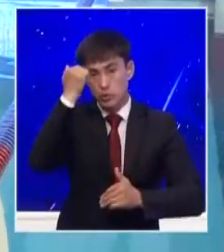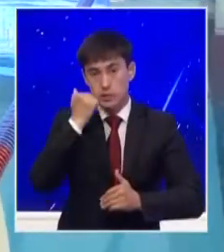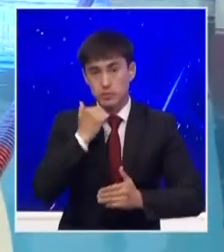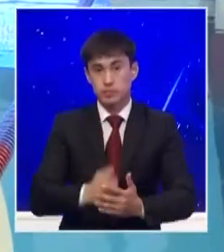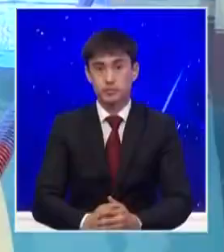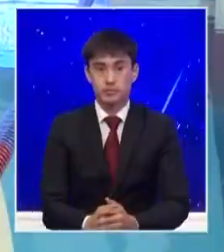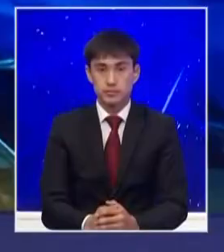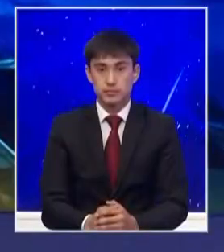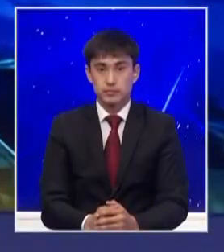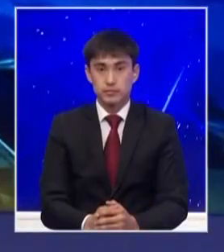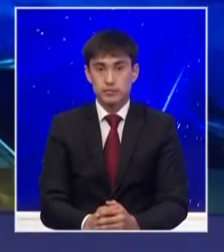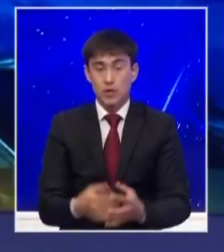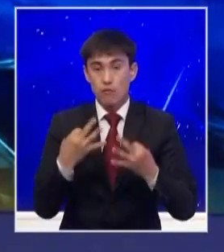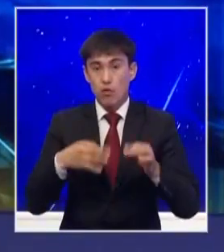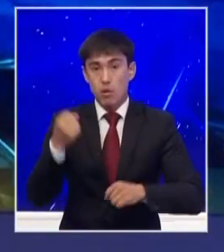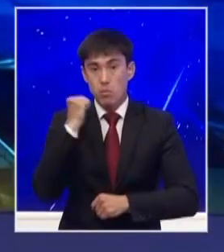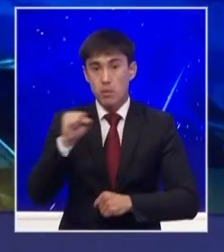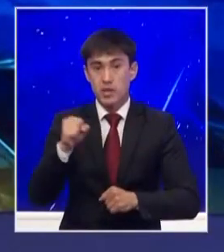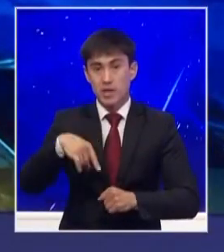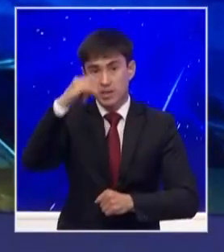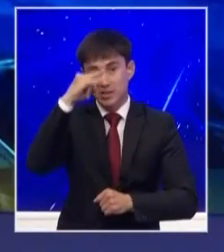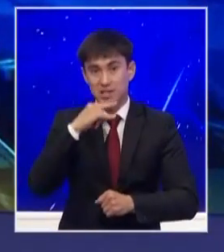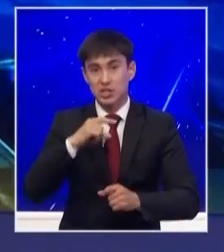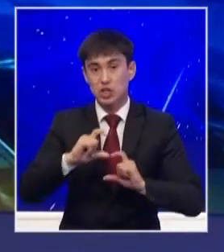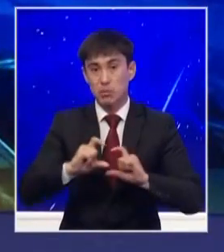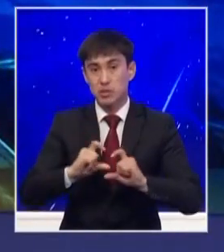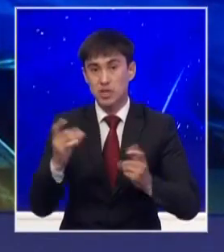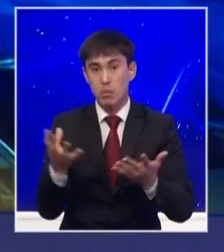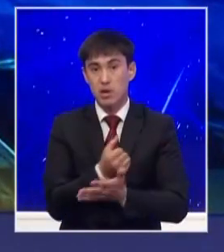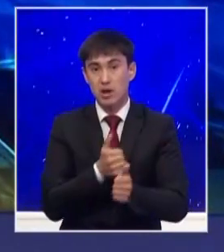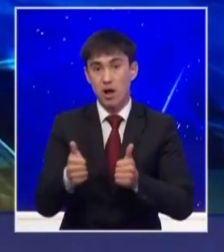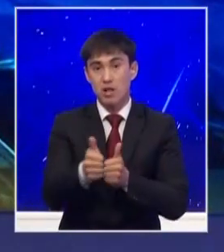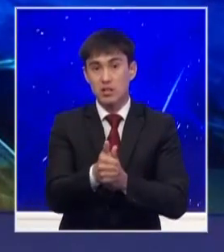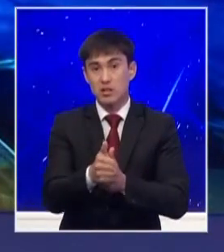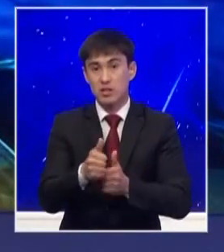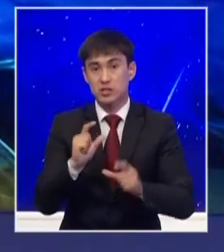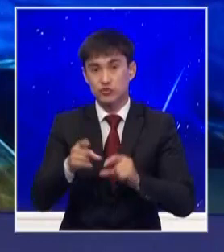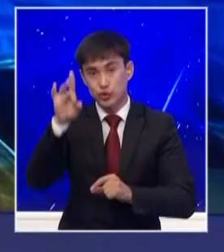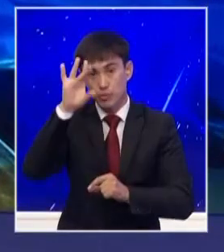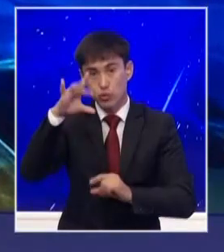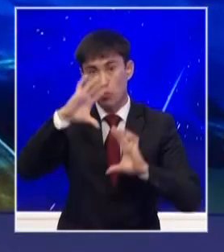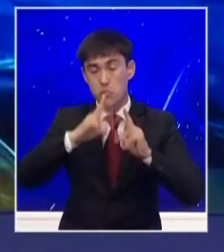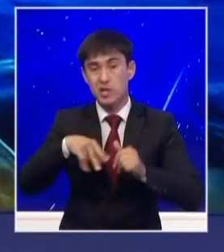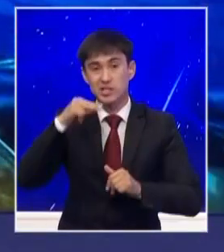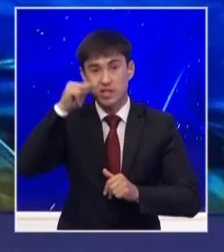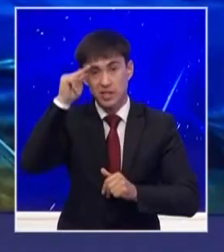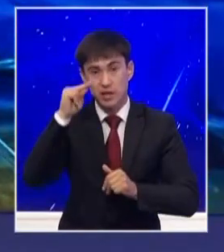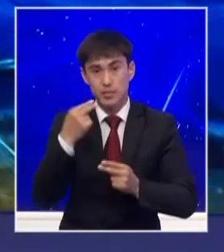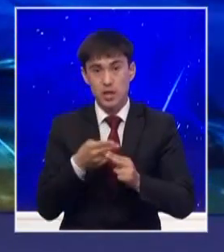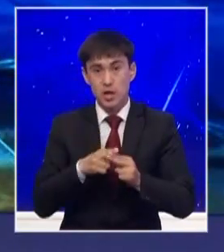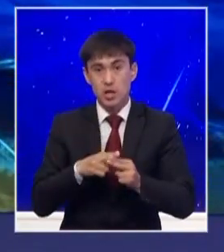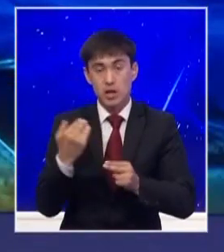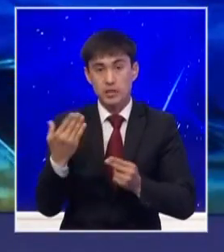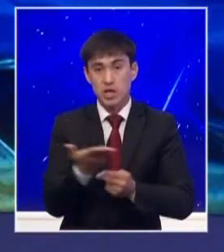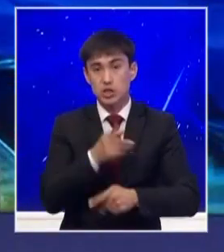спасибо. Воля к победе. Казахстанская шахматистка обыграла действующую чемпионку мира из Китая. Кроме